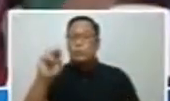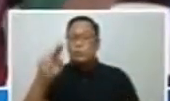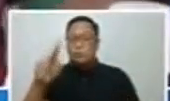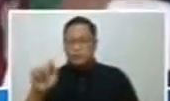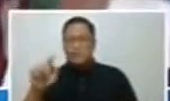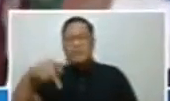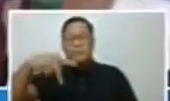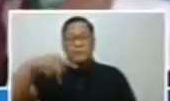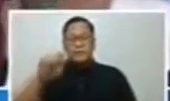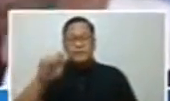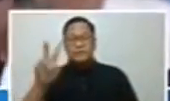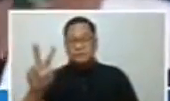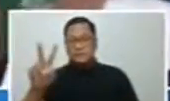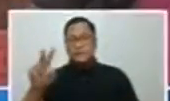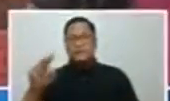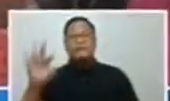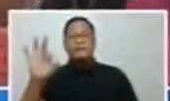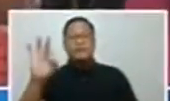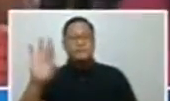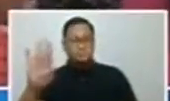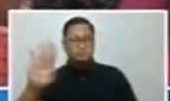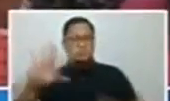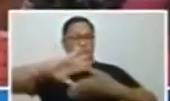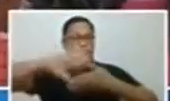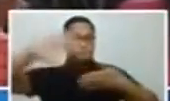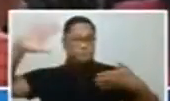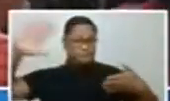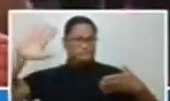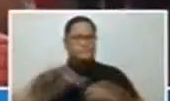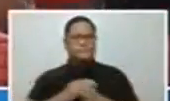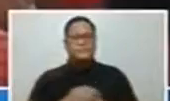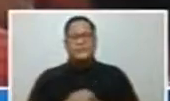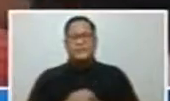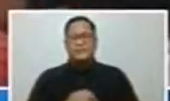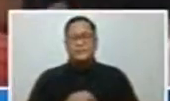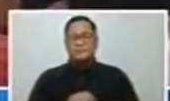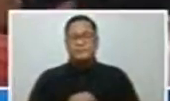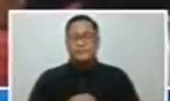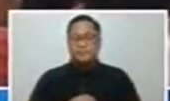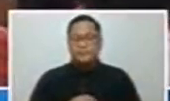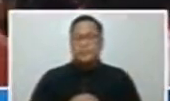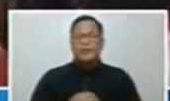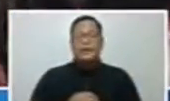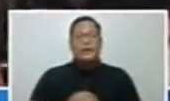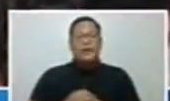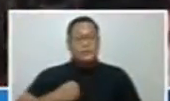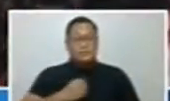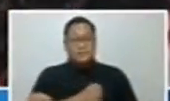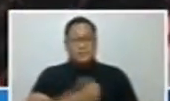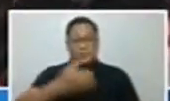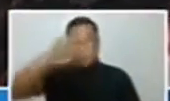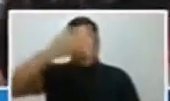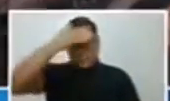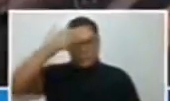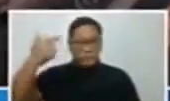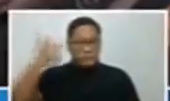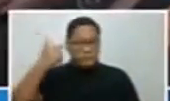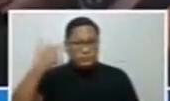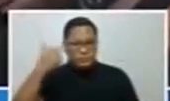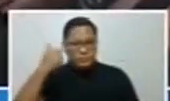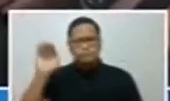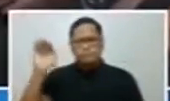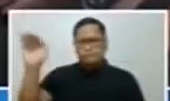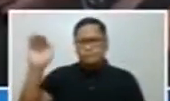10868, ang lahat ng mga Pilipinong aabot sa edad na 100 taon ay makakatanggap ng letter of felicitation mula sa Presidente